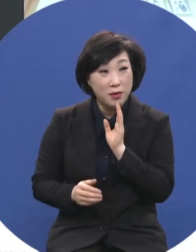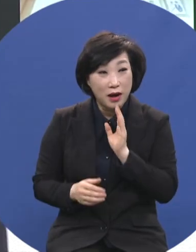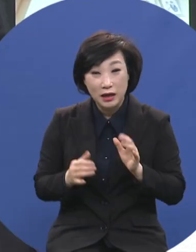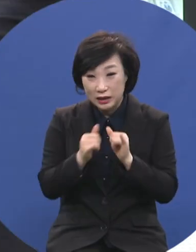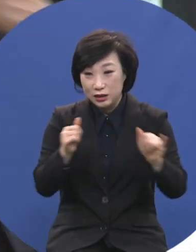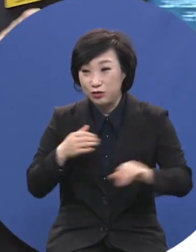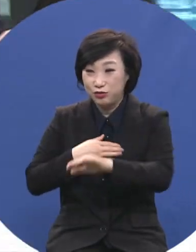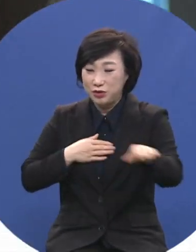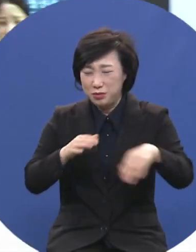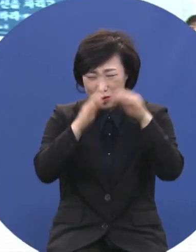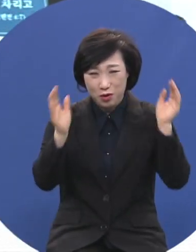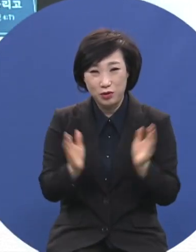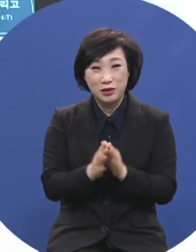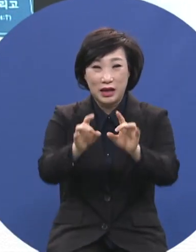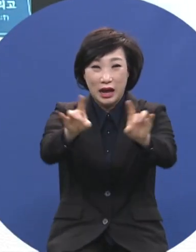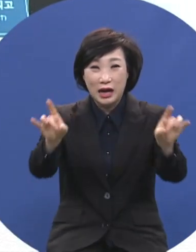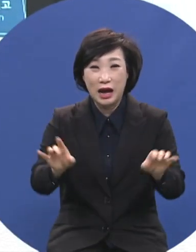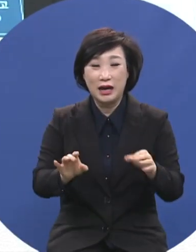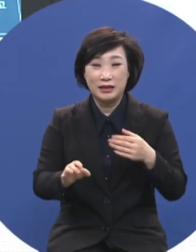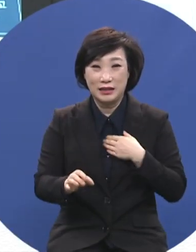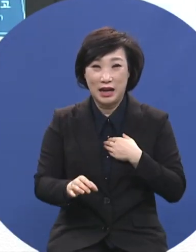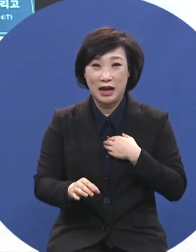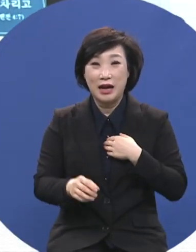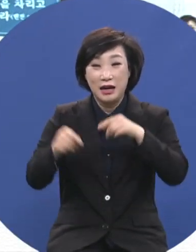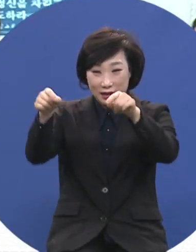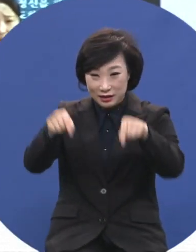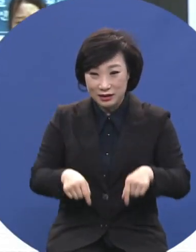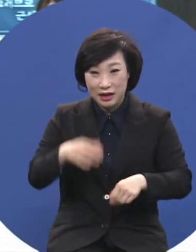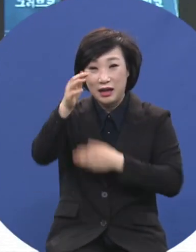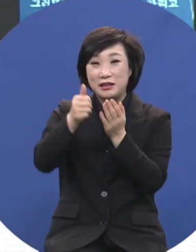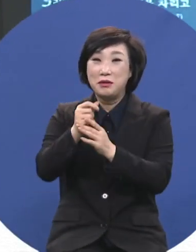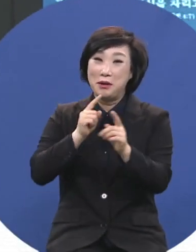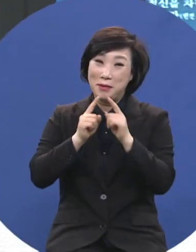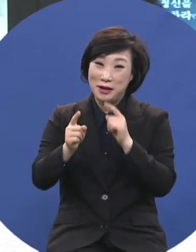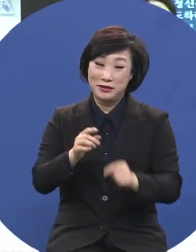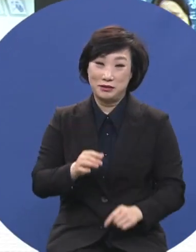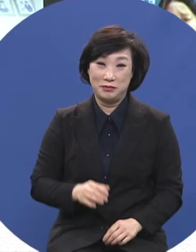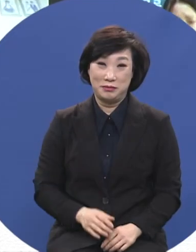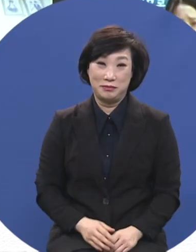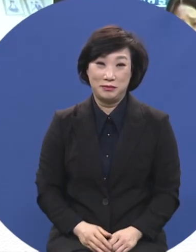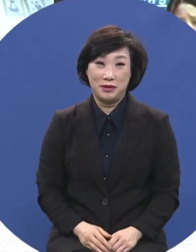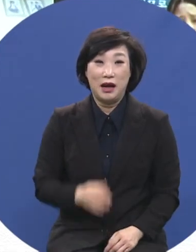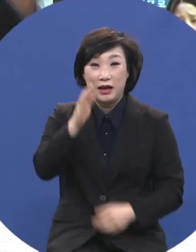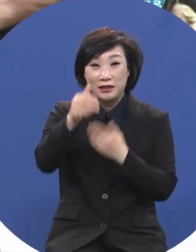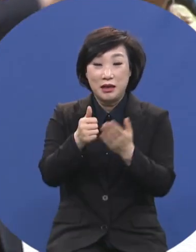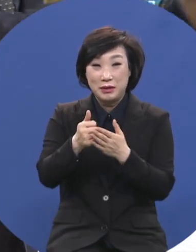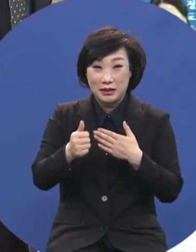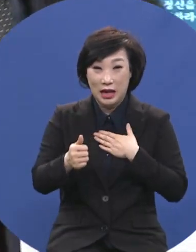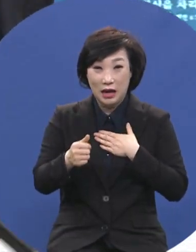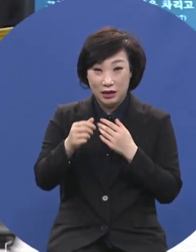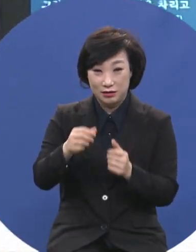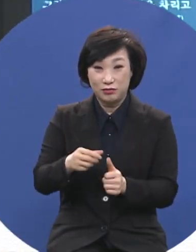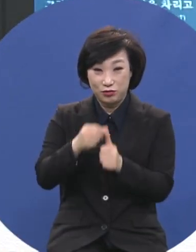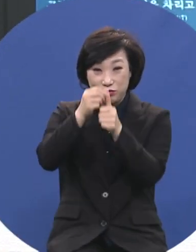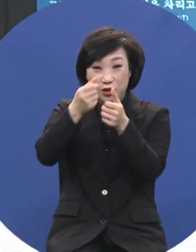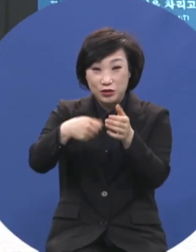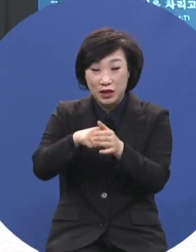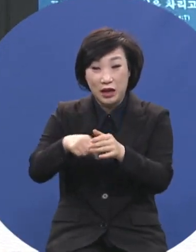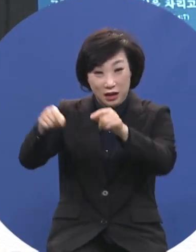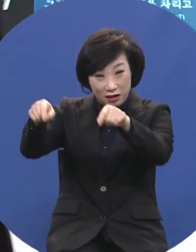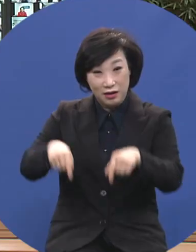인류가 다 각자가 자기에게 들려지는 소리요. 하나님이 자기를 상대하는 소리라는